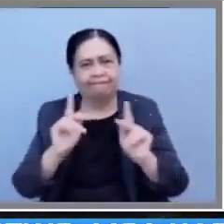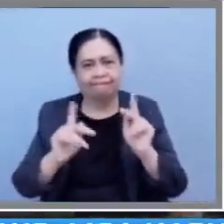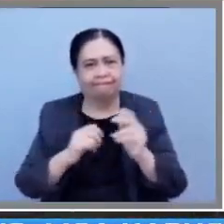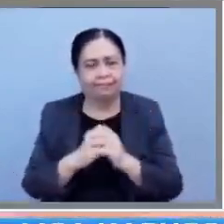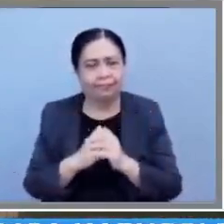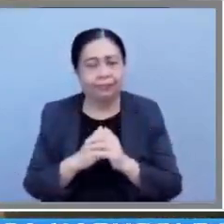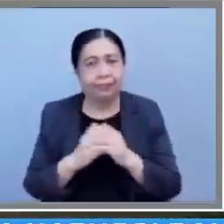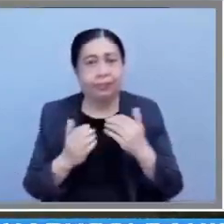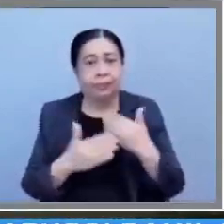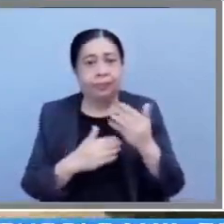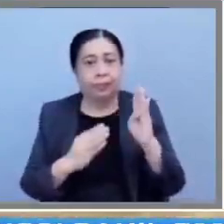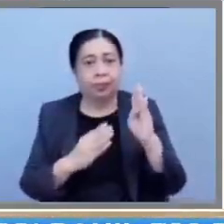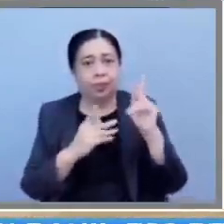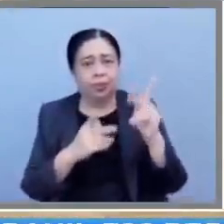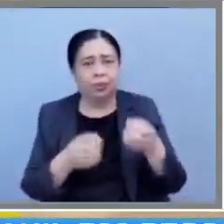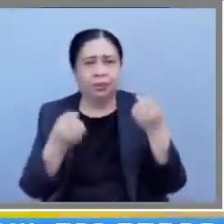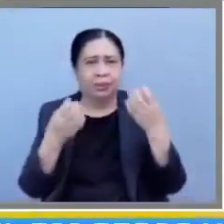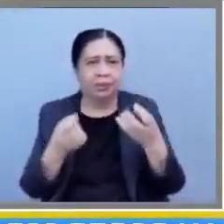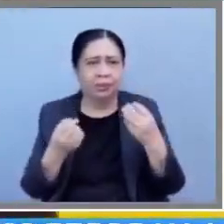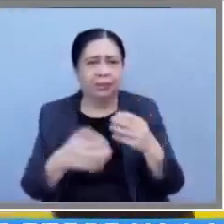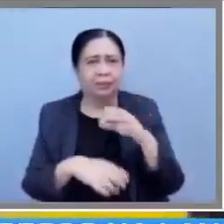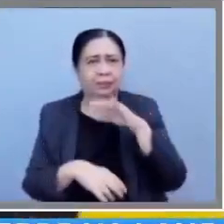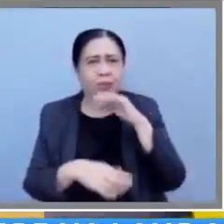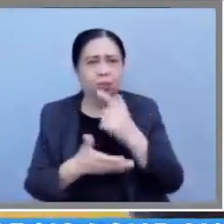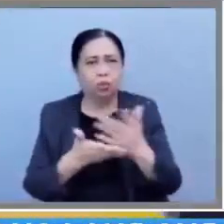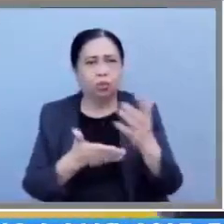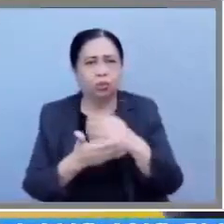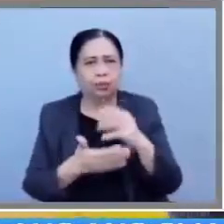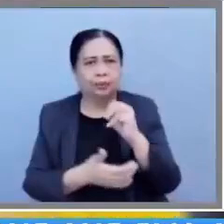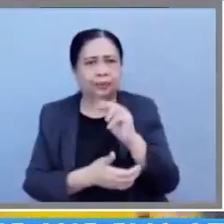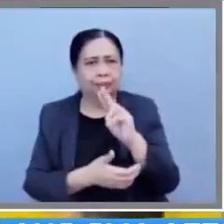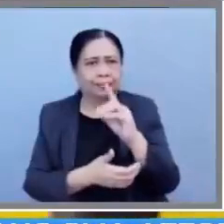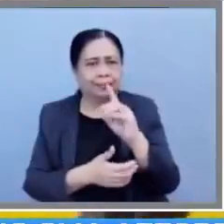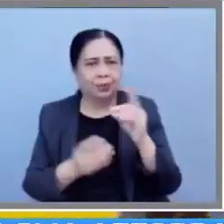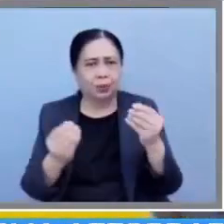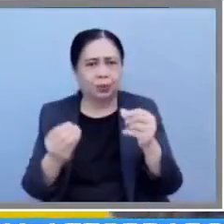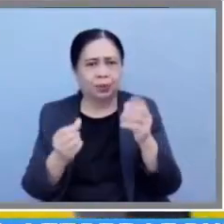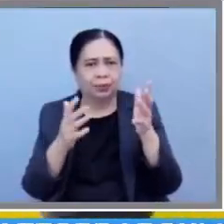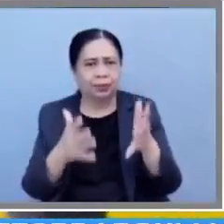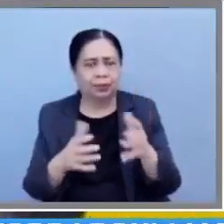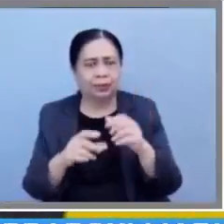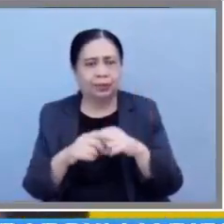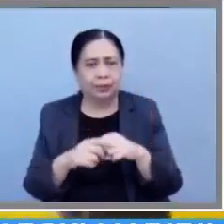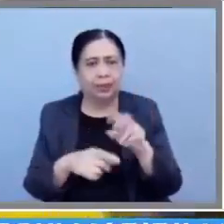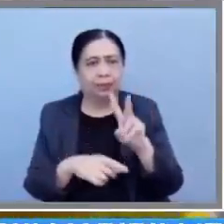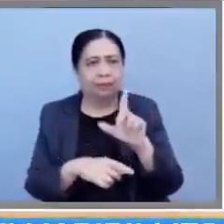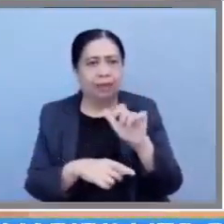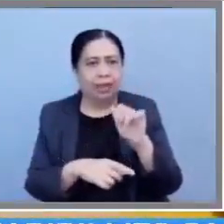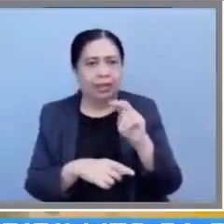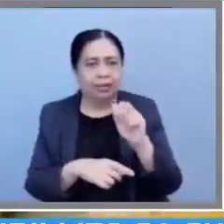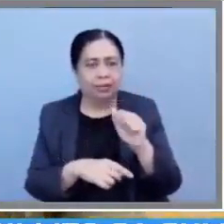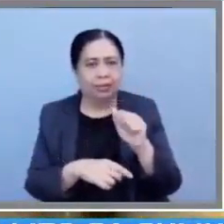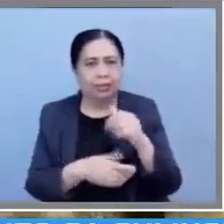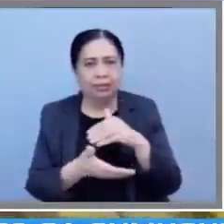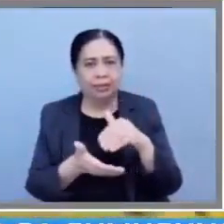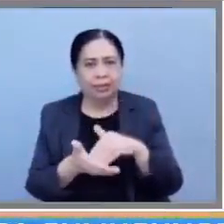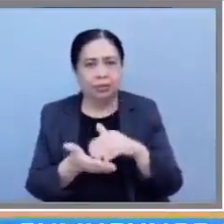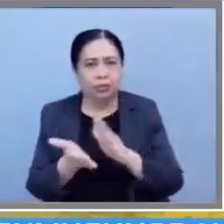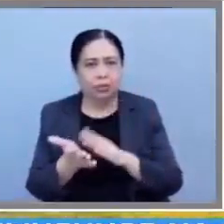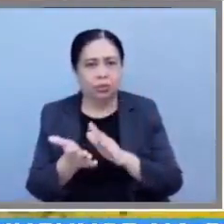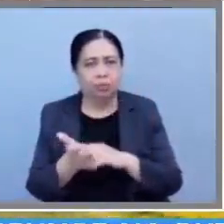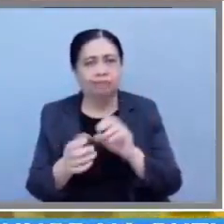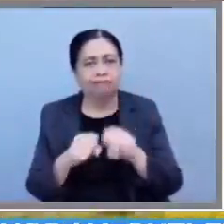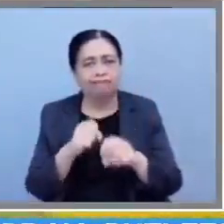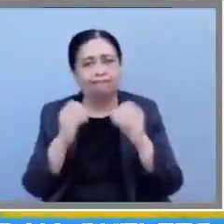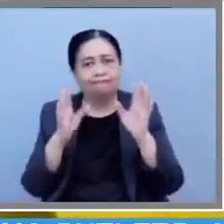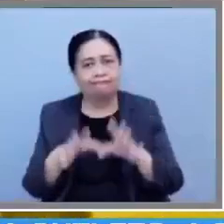naman, sandamakmak na basura at putik ang iniwan ng baha sa Valencia City Central School. Kaya ang mga guro at estudyante